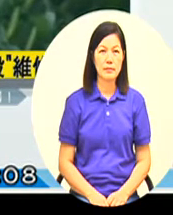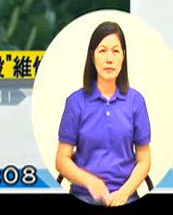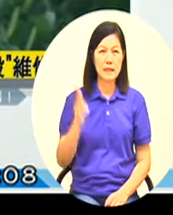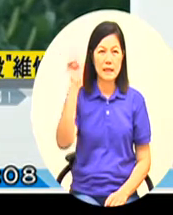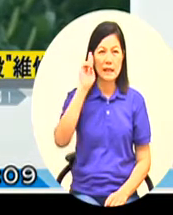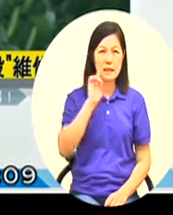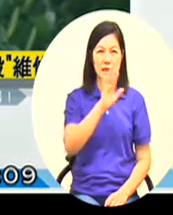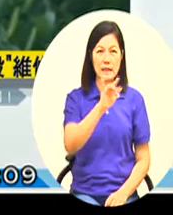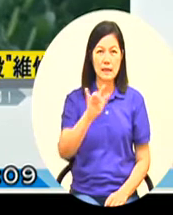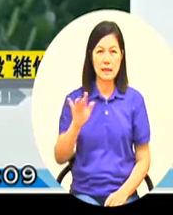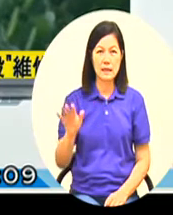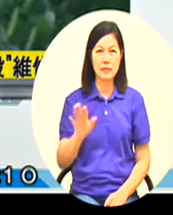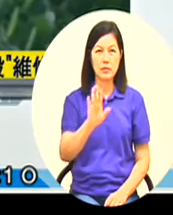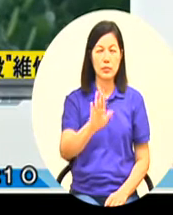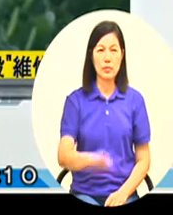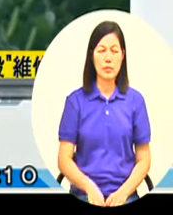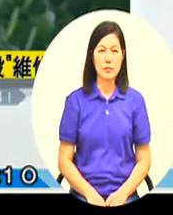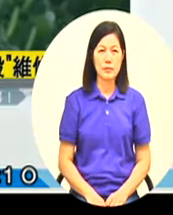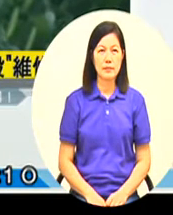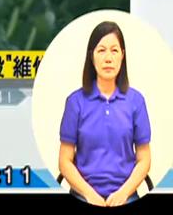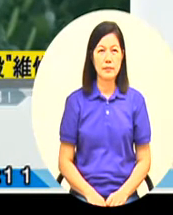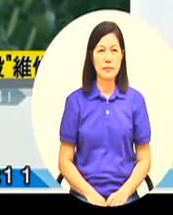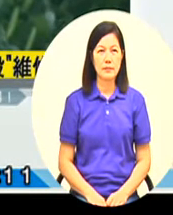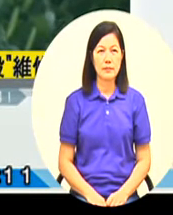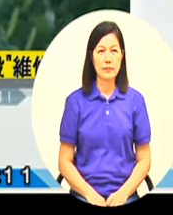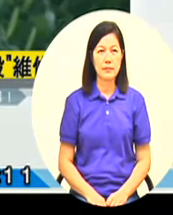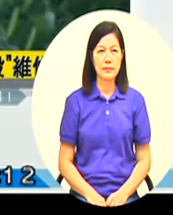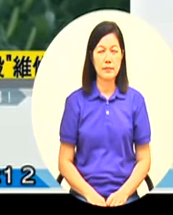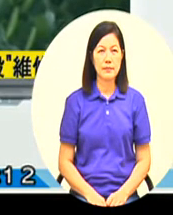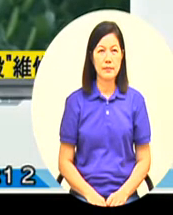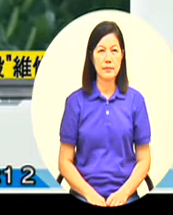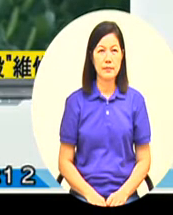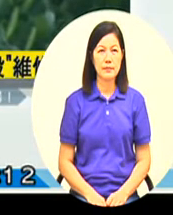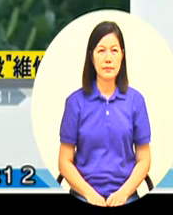大约五成。